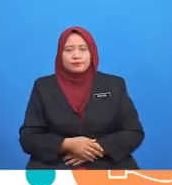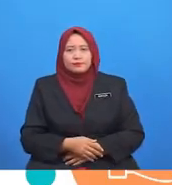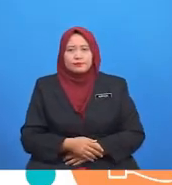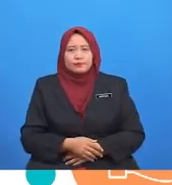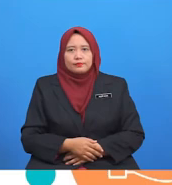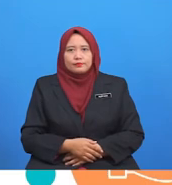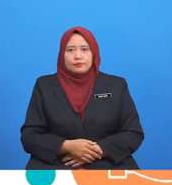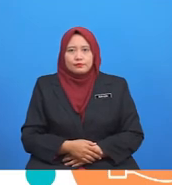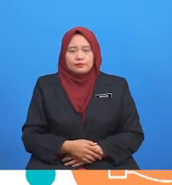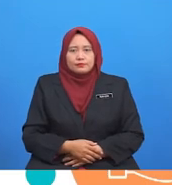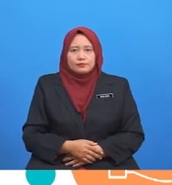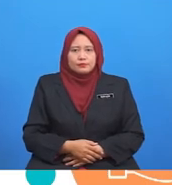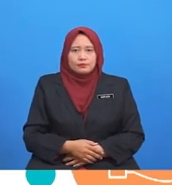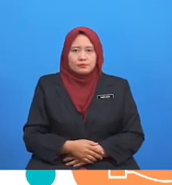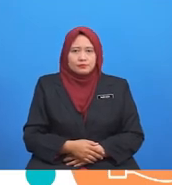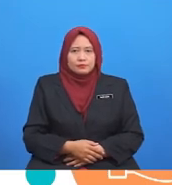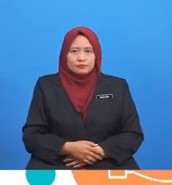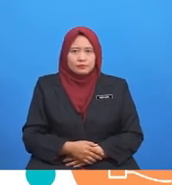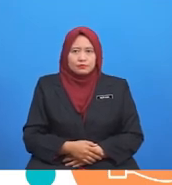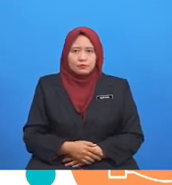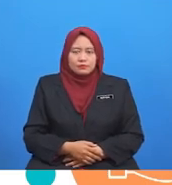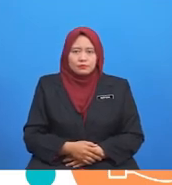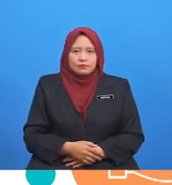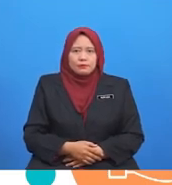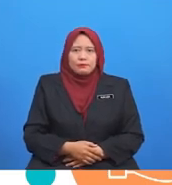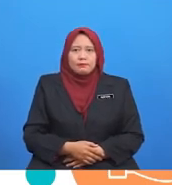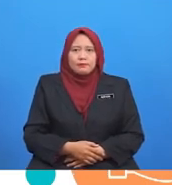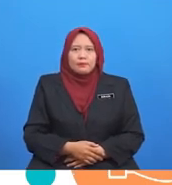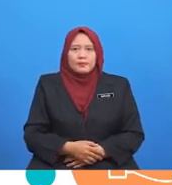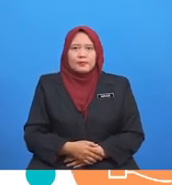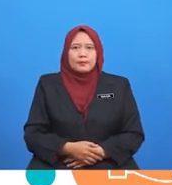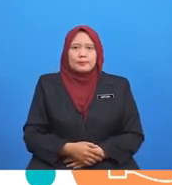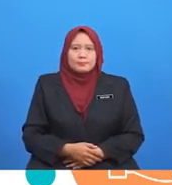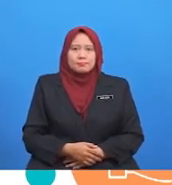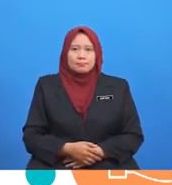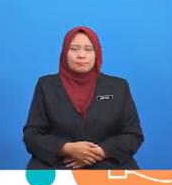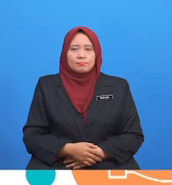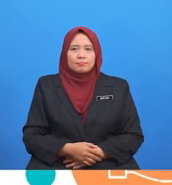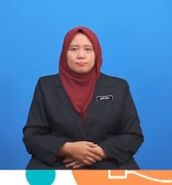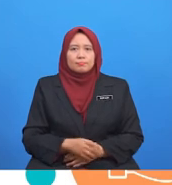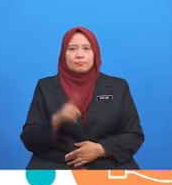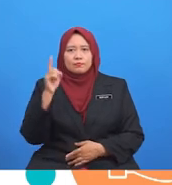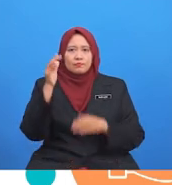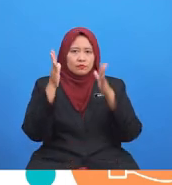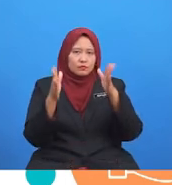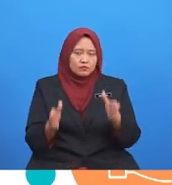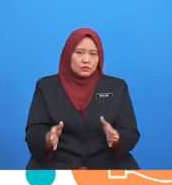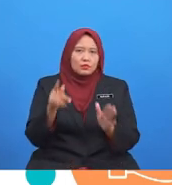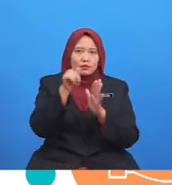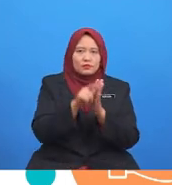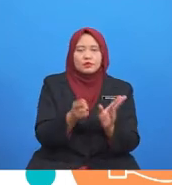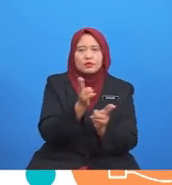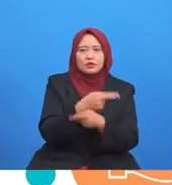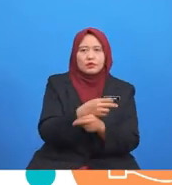Rumusan daripada tajuk perbincangan kita pada hari ini ialah seorang pereka cipta